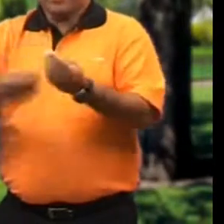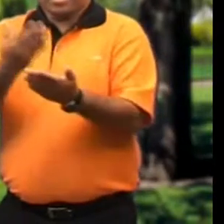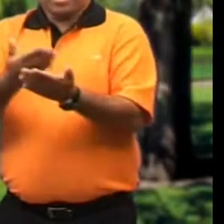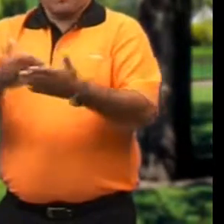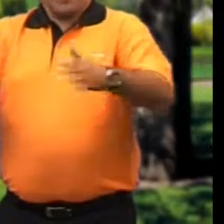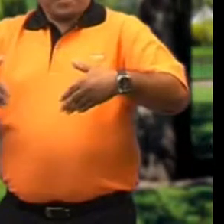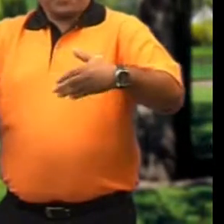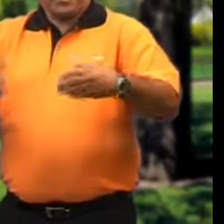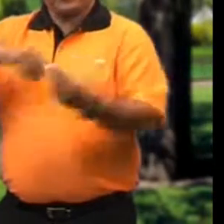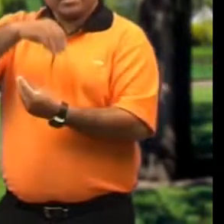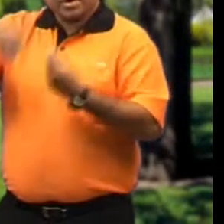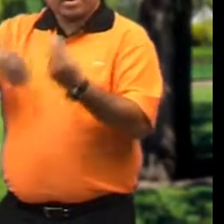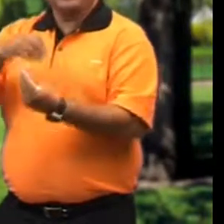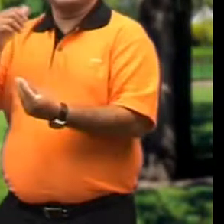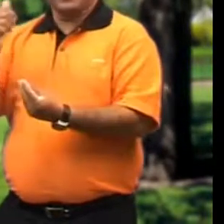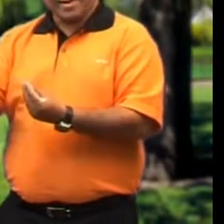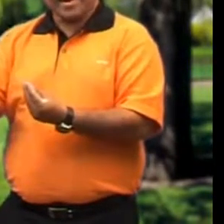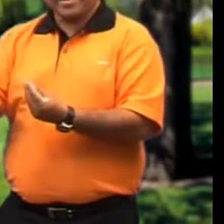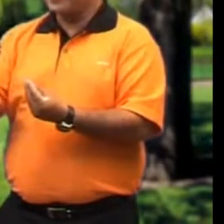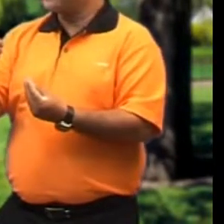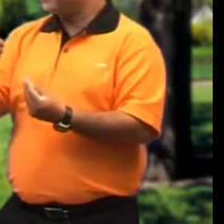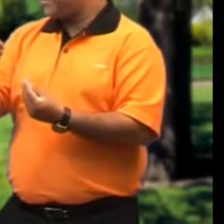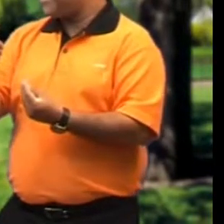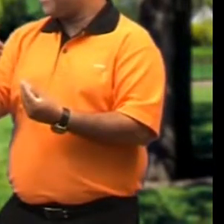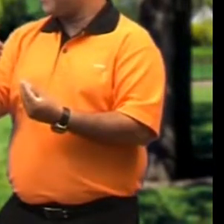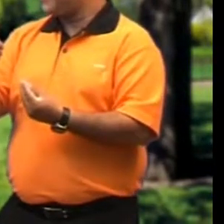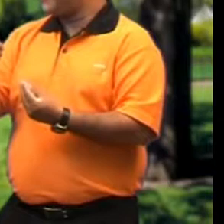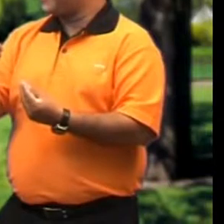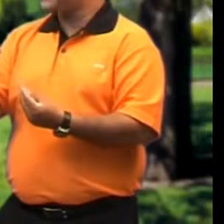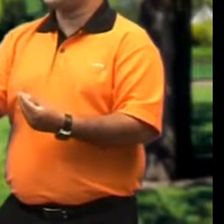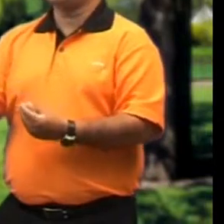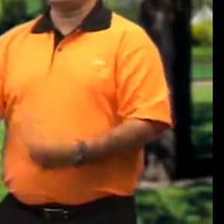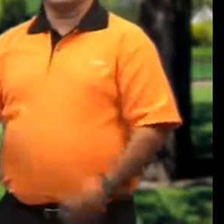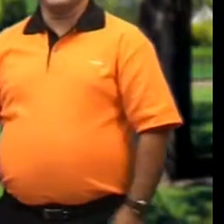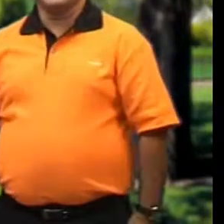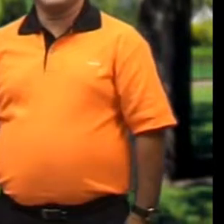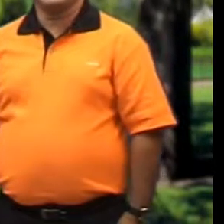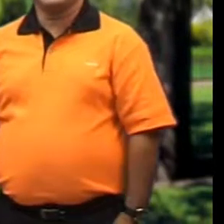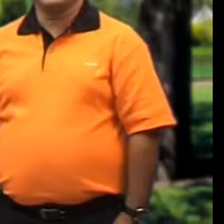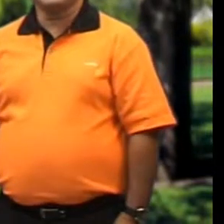ยสร้างรายได้เพิ่มมากขึ้นดีไหมครับ ดีค่ะ